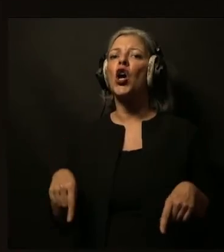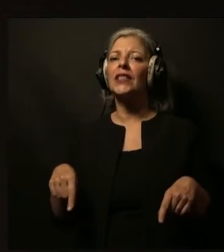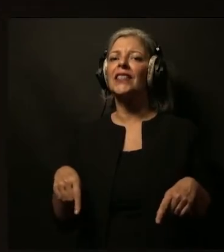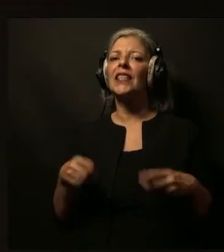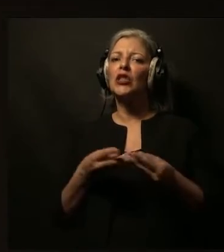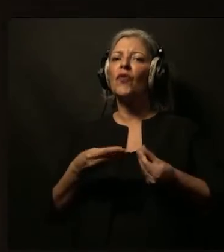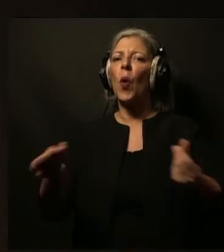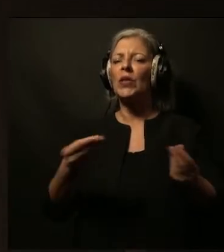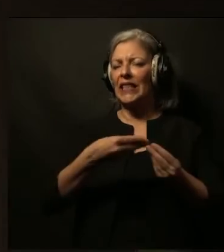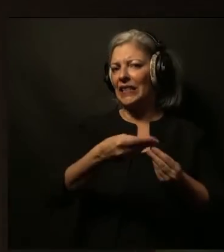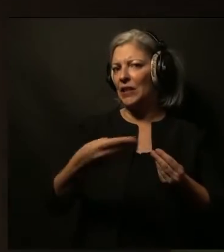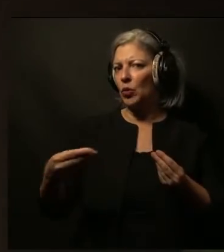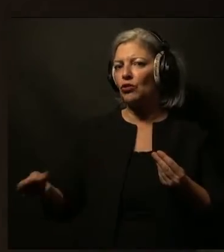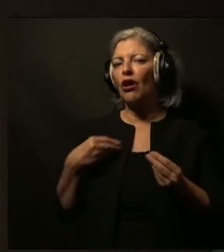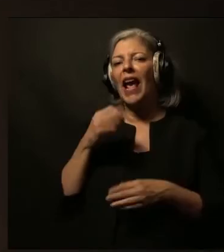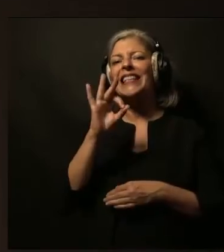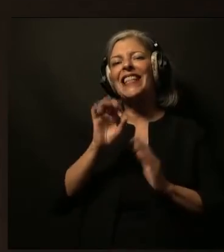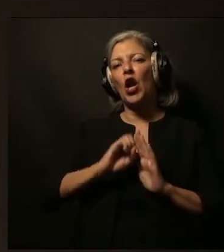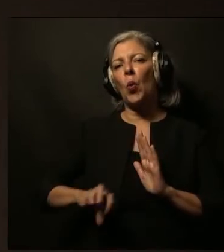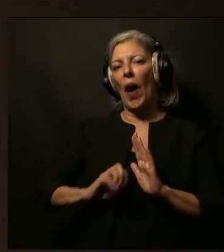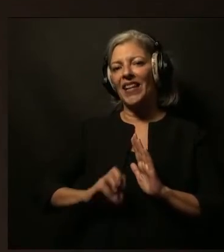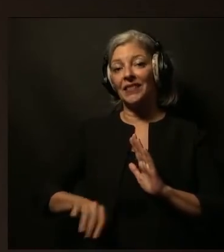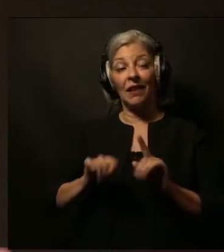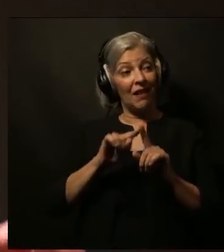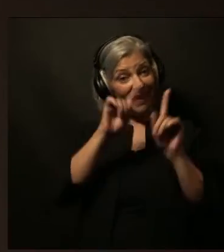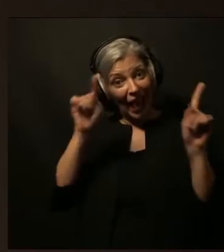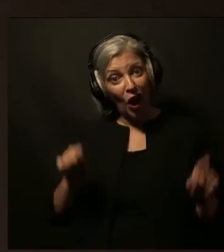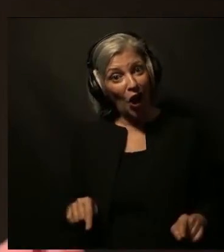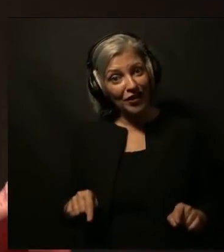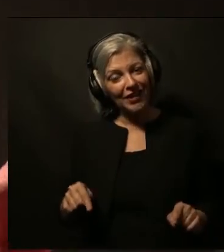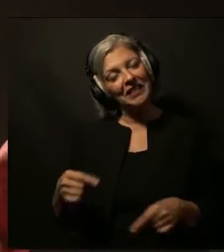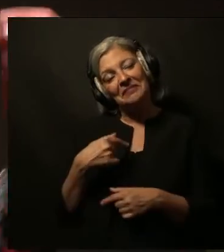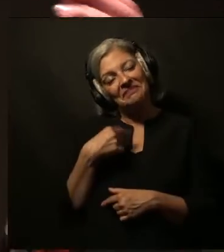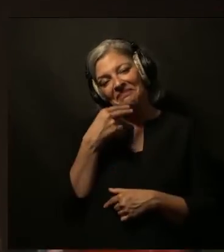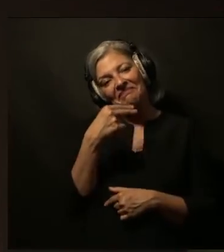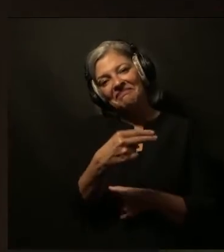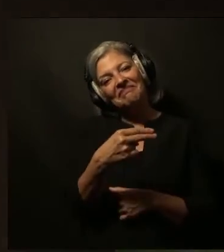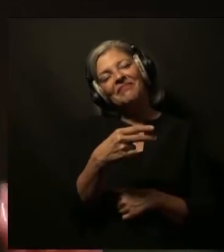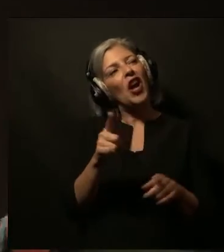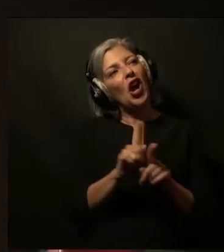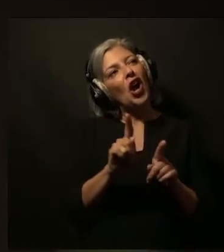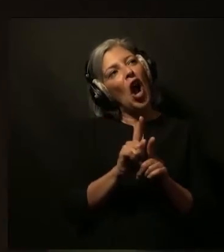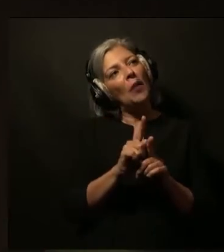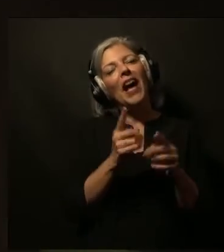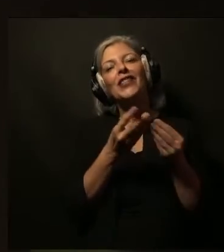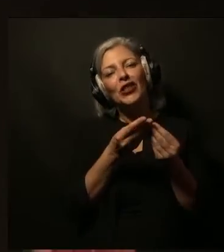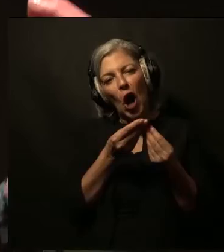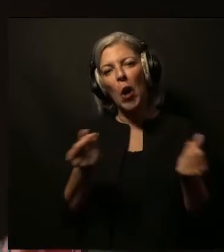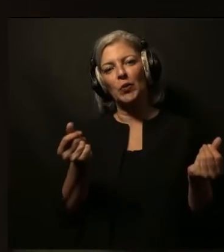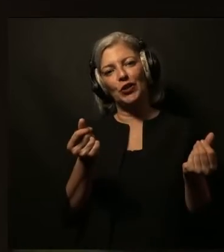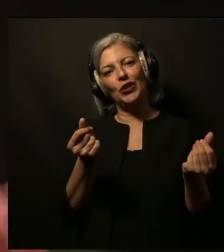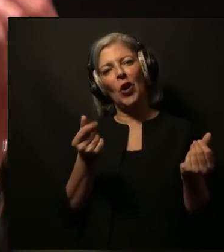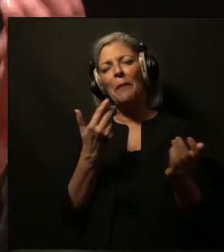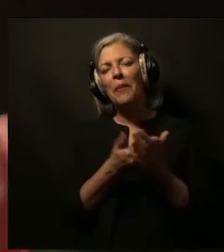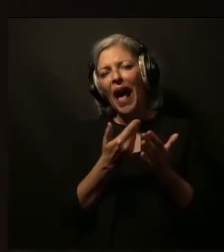e zero waste che mi piace definire dei negozi dei contenitori di soluzioni